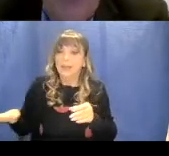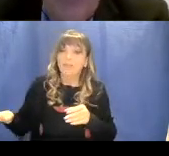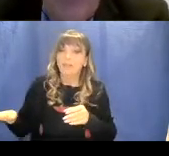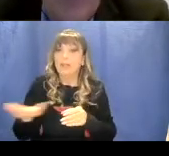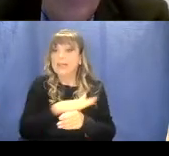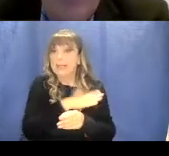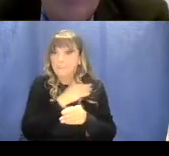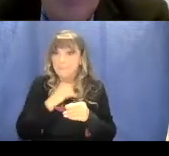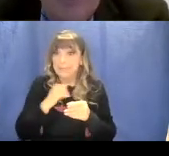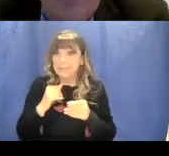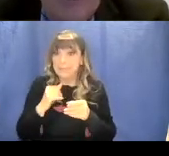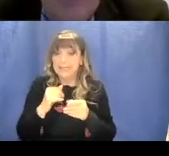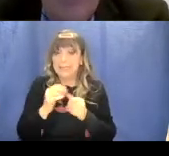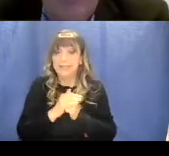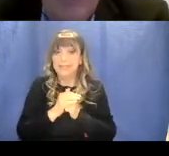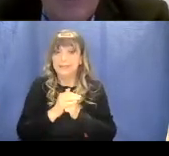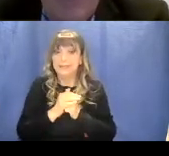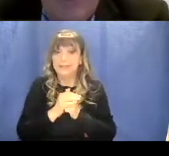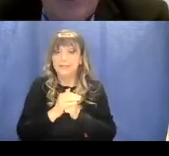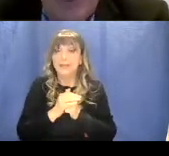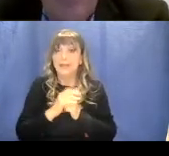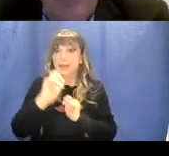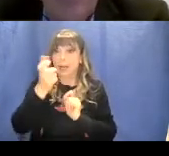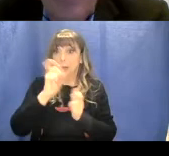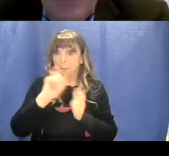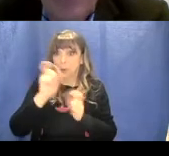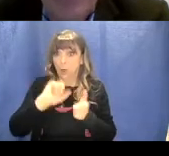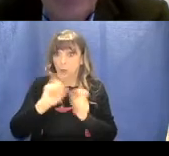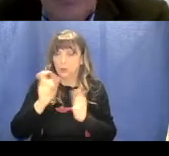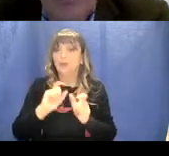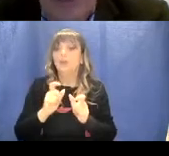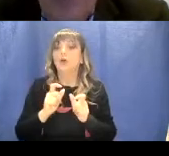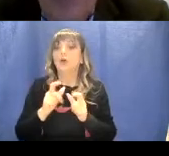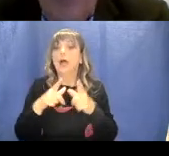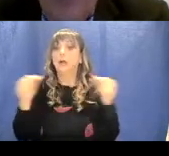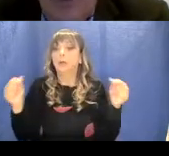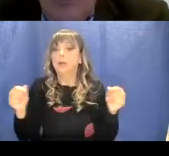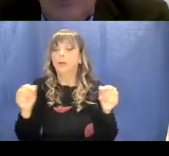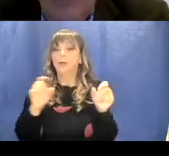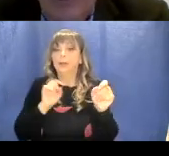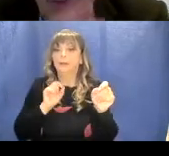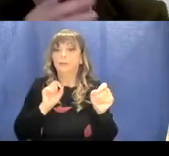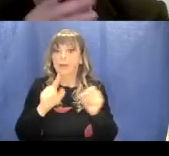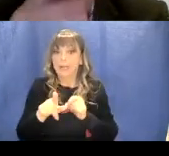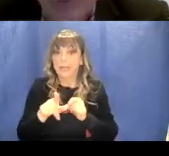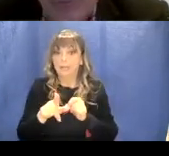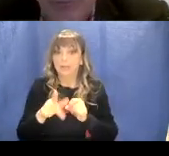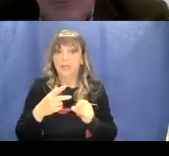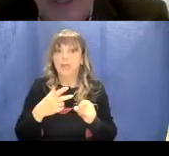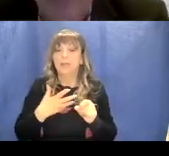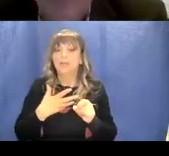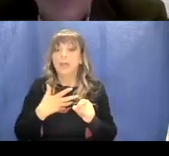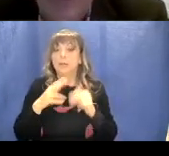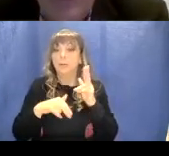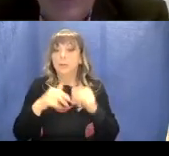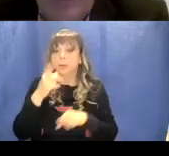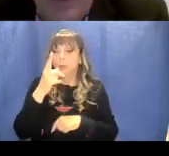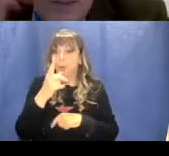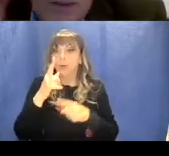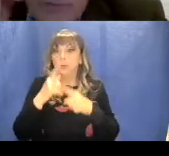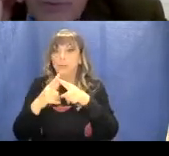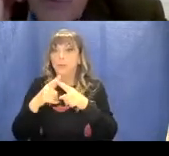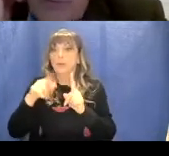il rapporto fra gli aquiloni e le frecce e questo numero uno più gradisce di 5 su due